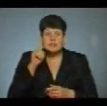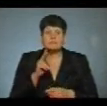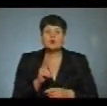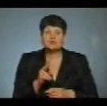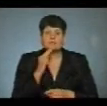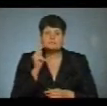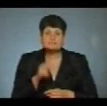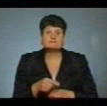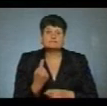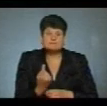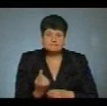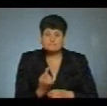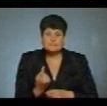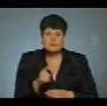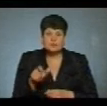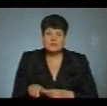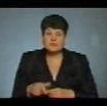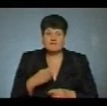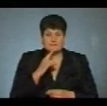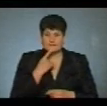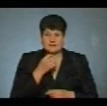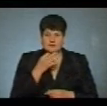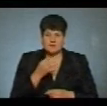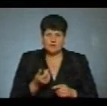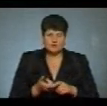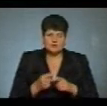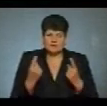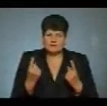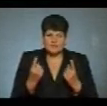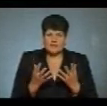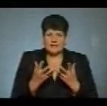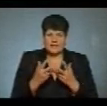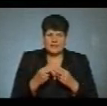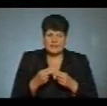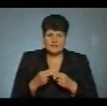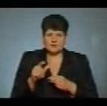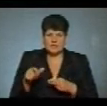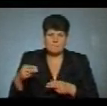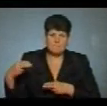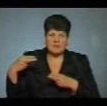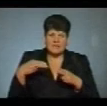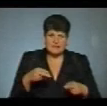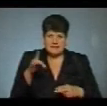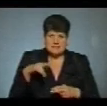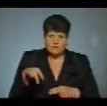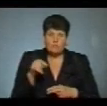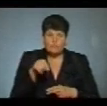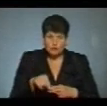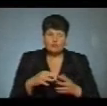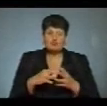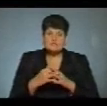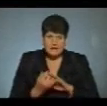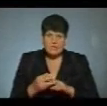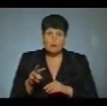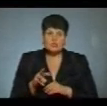сьогоднішній день дуже важко встановити нульове джерело, так як дуже велика кількість мігрантів приїхала з Європи, і в цьому селі, і саме в